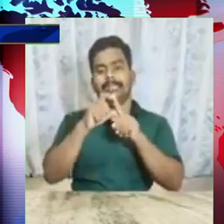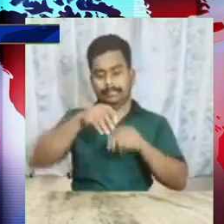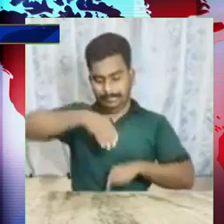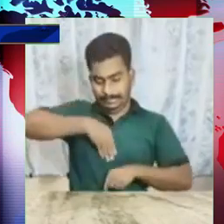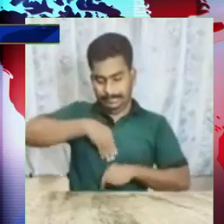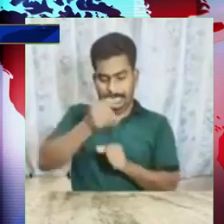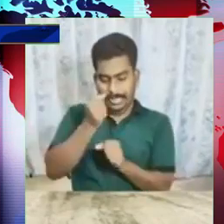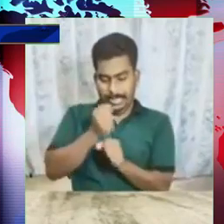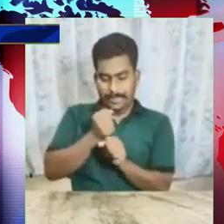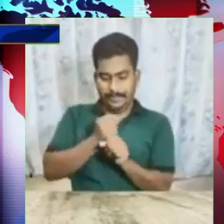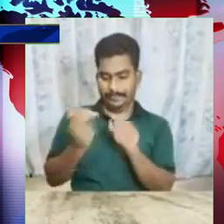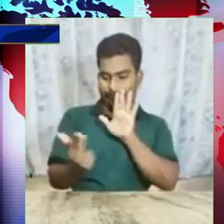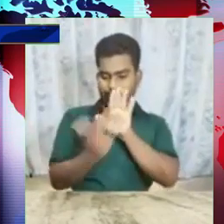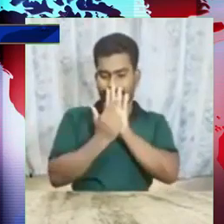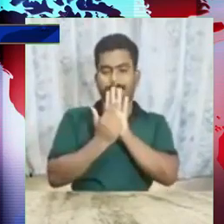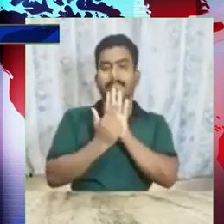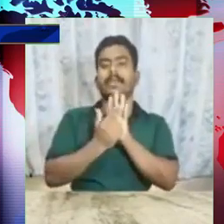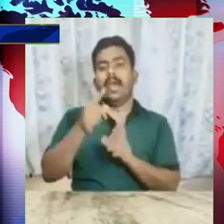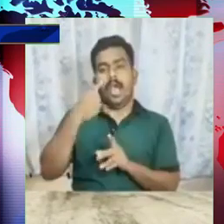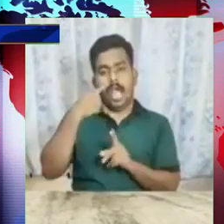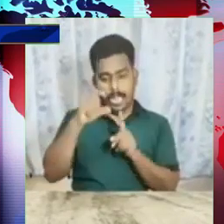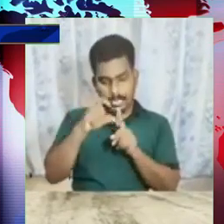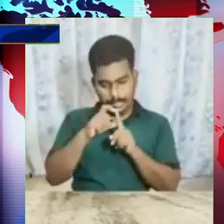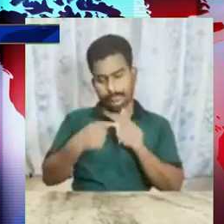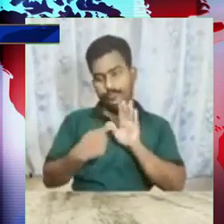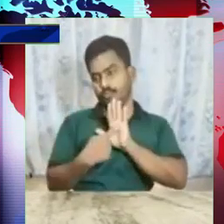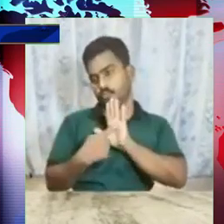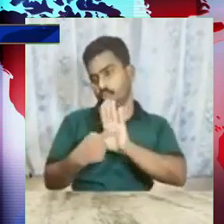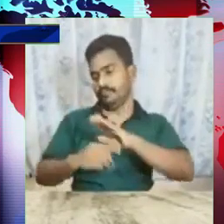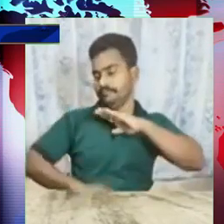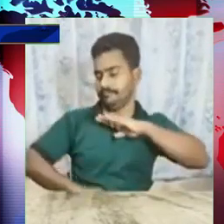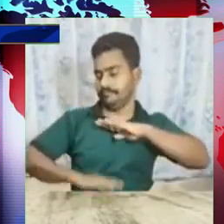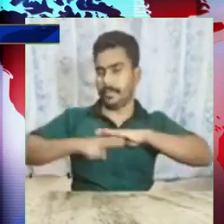ചില കേന്ദ്രങ്ങളിൽ ചില ആശയക്കുഴപ്പങ്ങളുണ്ട്.